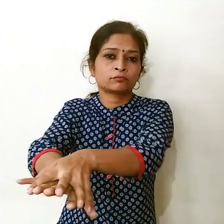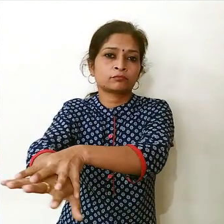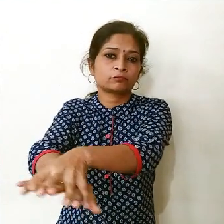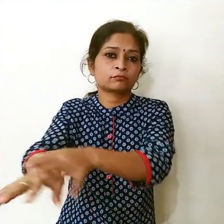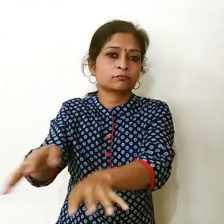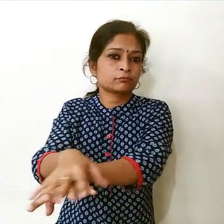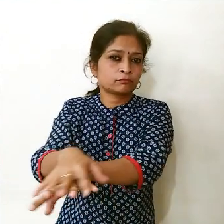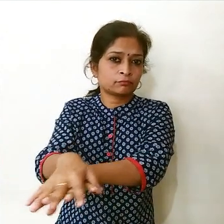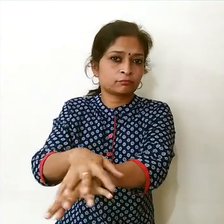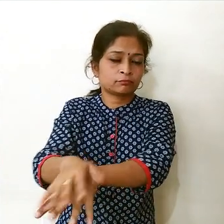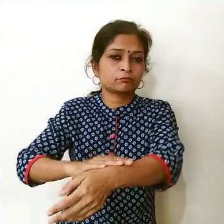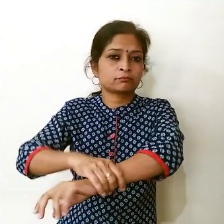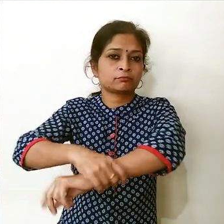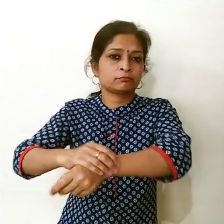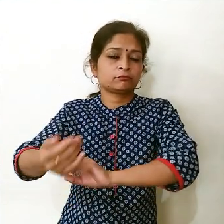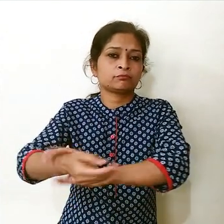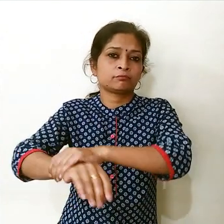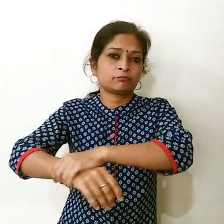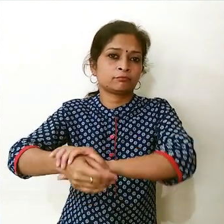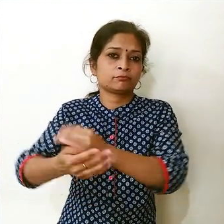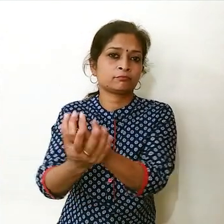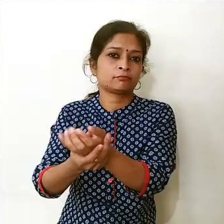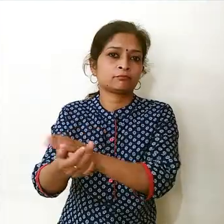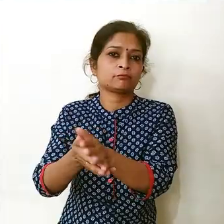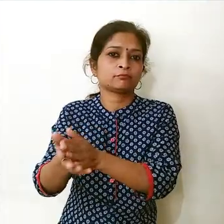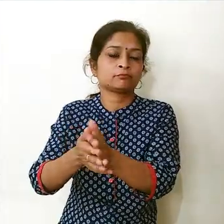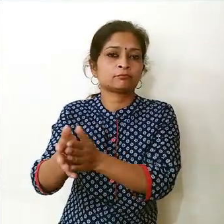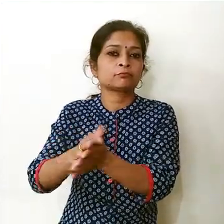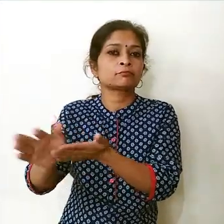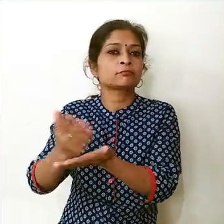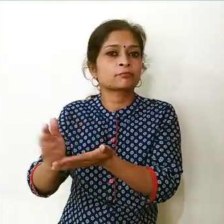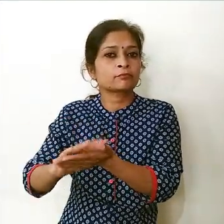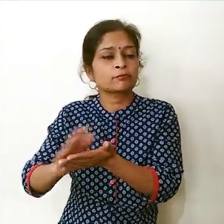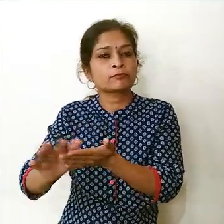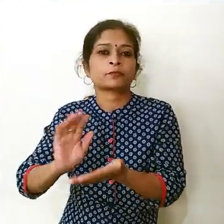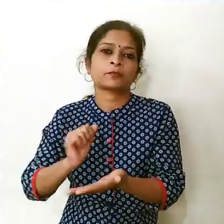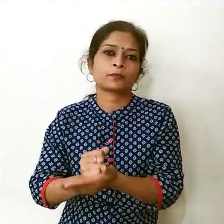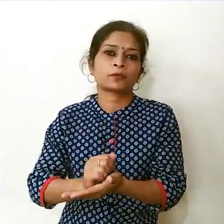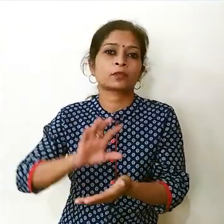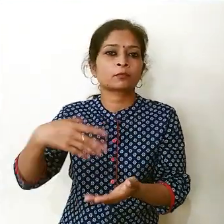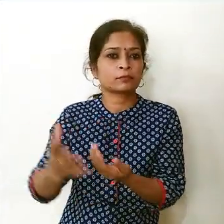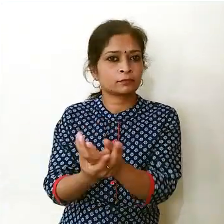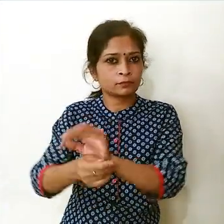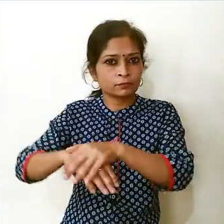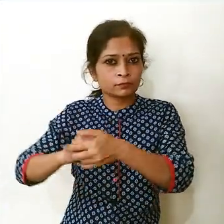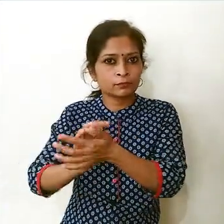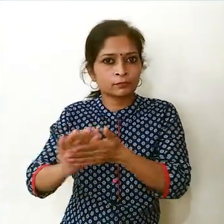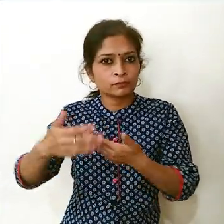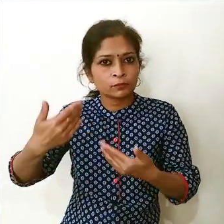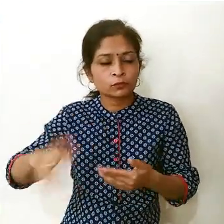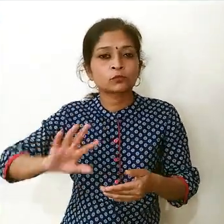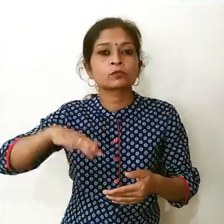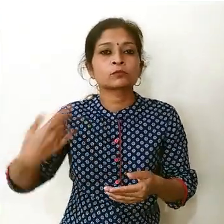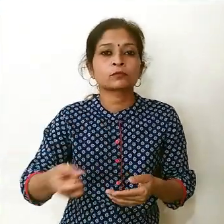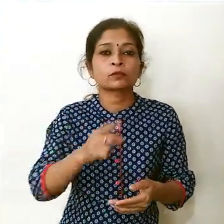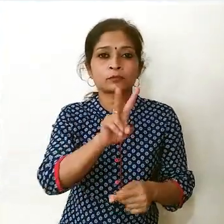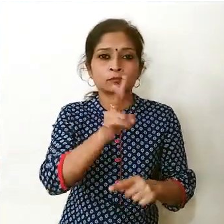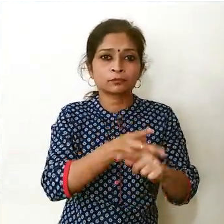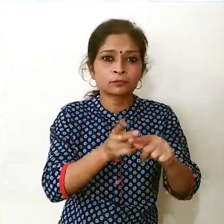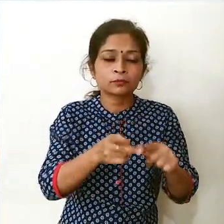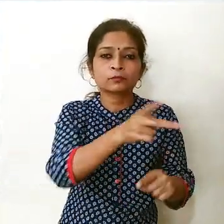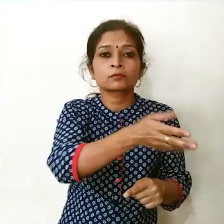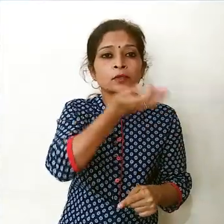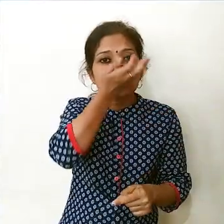गार वर्म यह आदोने के बार आप लोग सब्सक्रेयों को